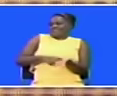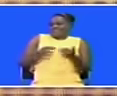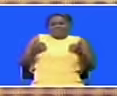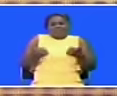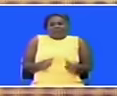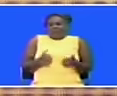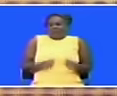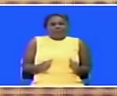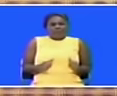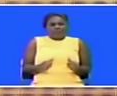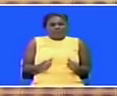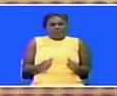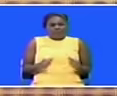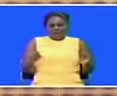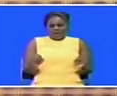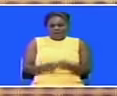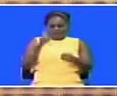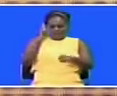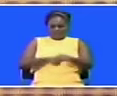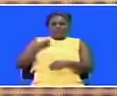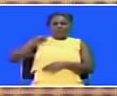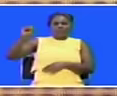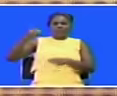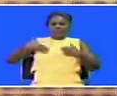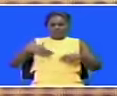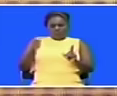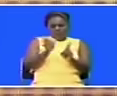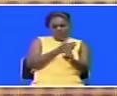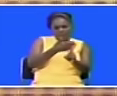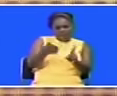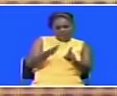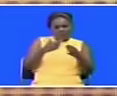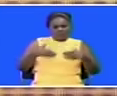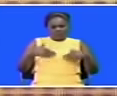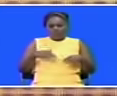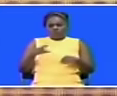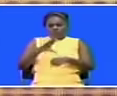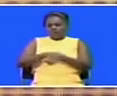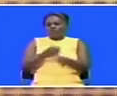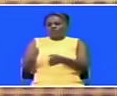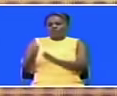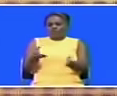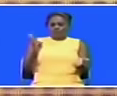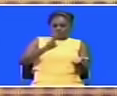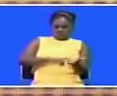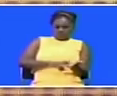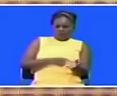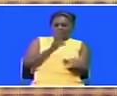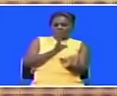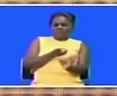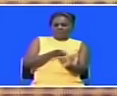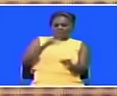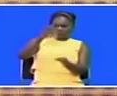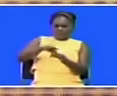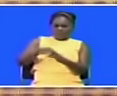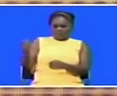kuwa wapiga kura. Haya yanajiri huku wanasiasa wakiwashawishi wapiga kura kutumia fursa hiyo kujisajili ili washiriki katika kura za